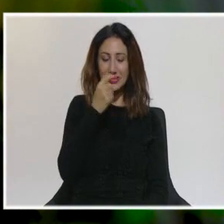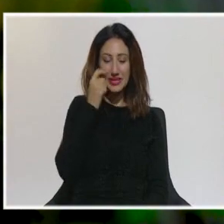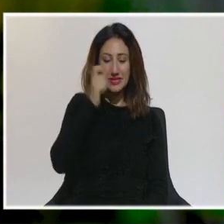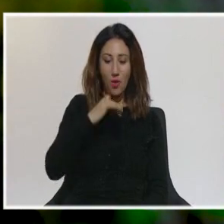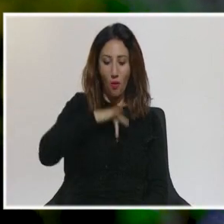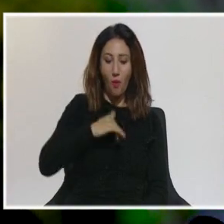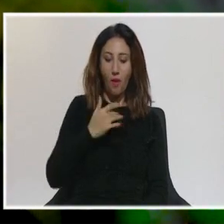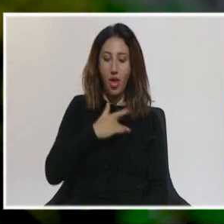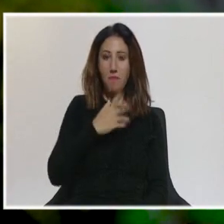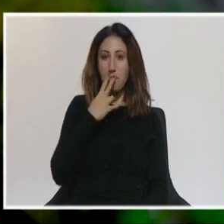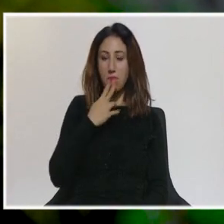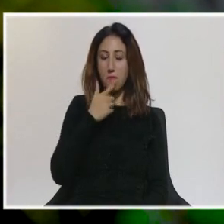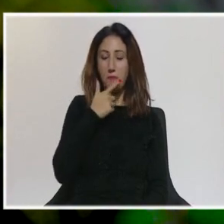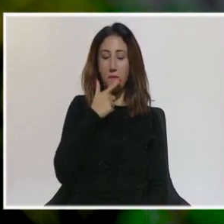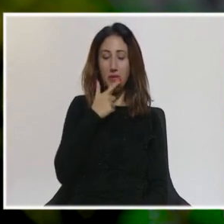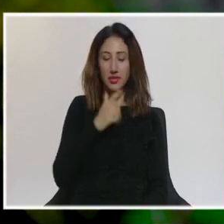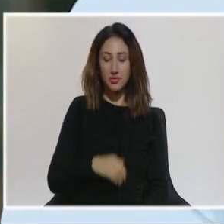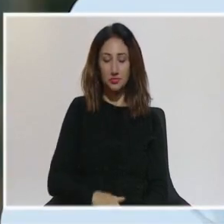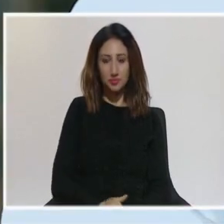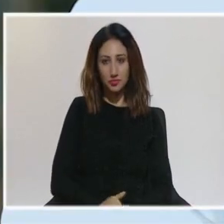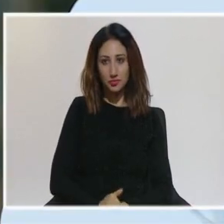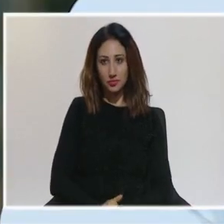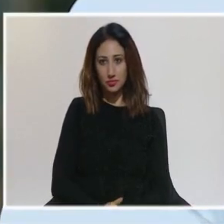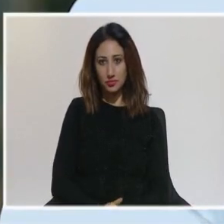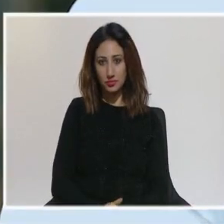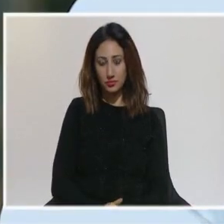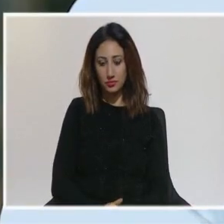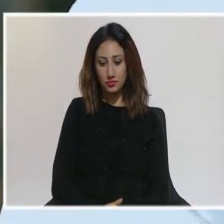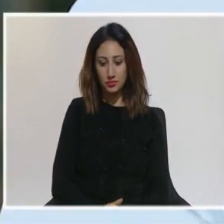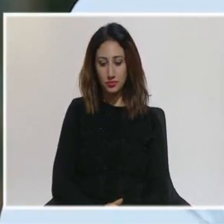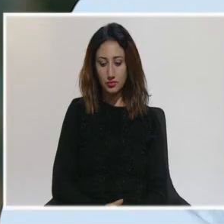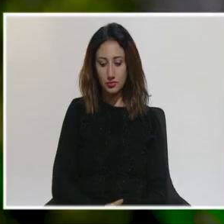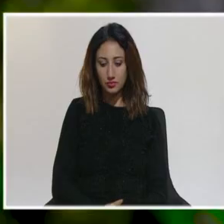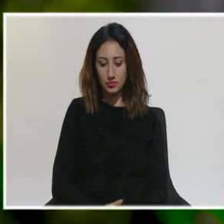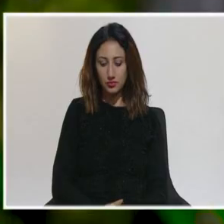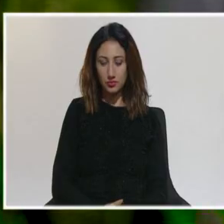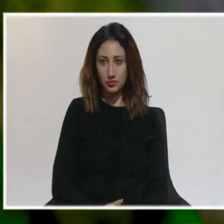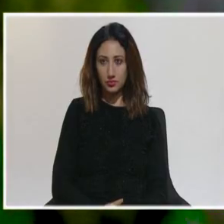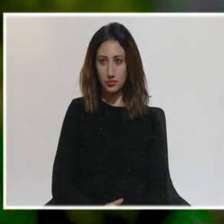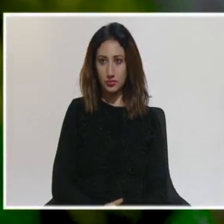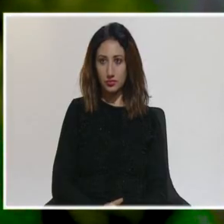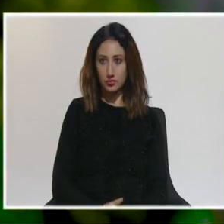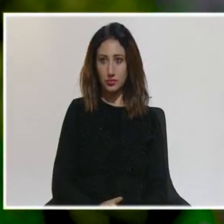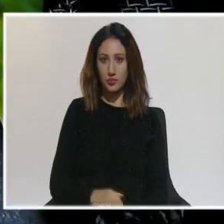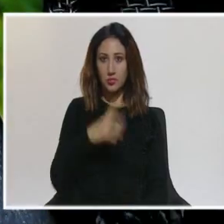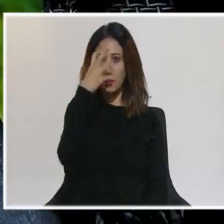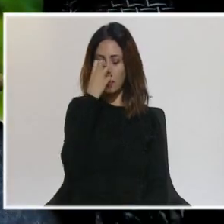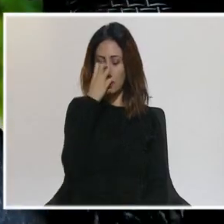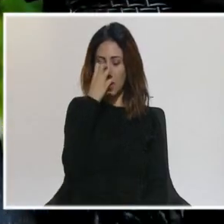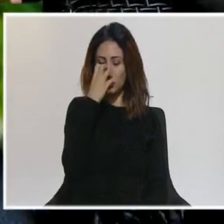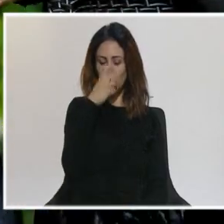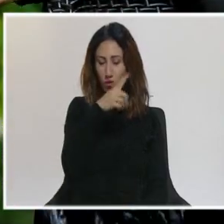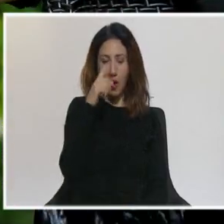سلام يعني سلام. مش عارف اقول لك ايه. طيب لما بيكشر مين فيكم اللي بيخليه يضحك؟ بصراحة؟